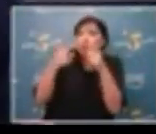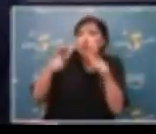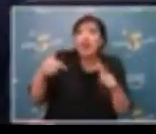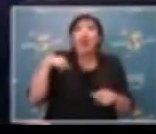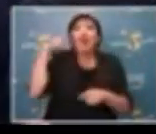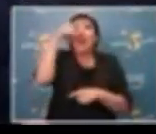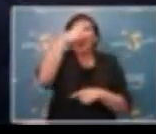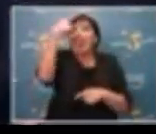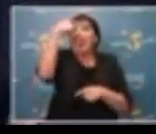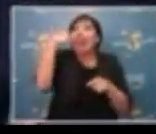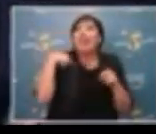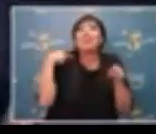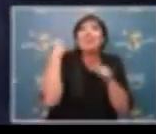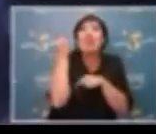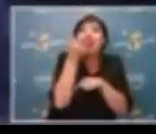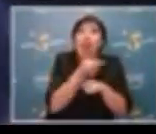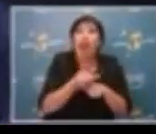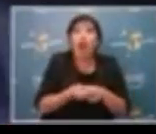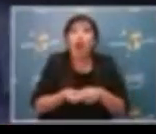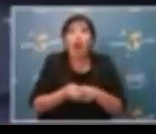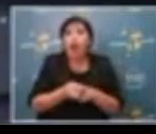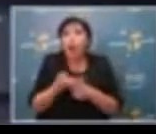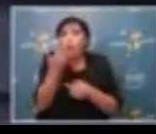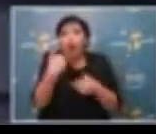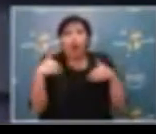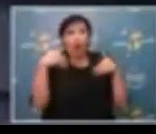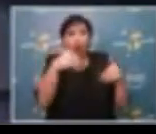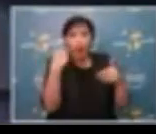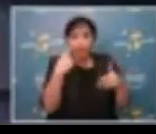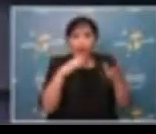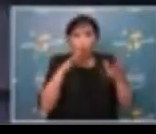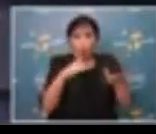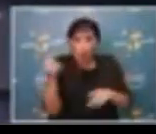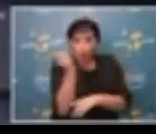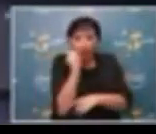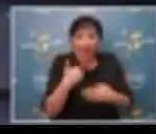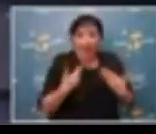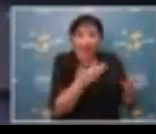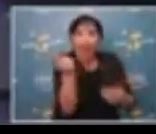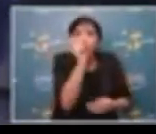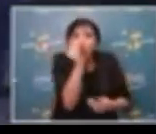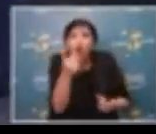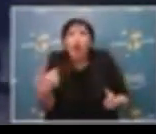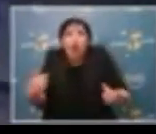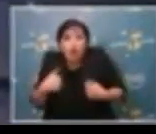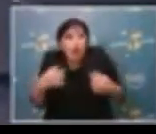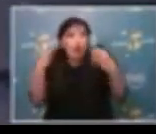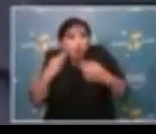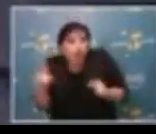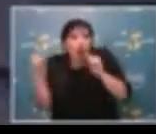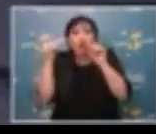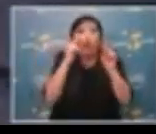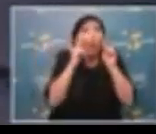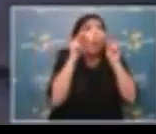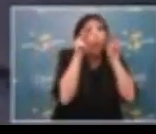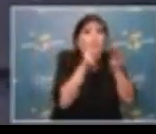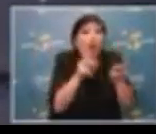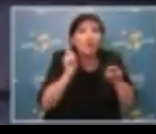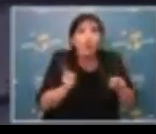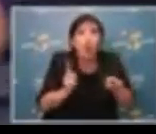India, ma non a fare il guru del cazzo. Sono andato a vedere una cosa che passa